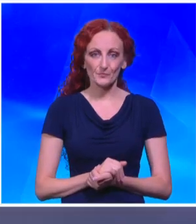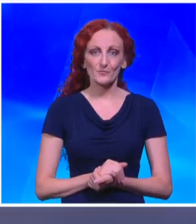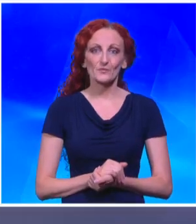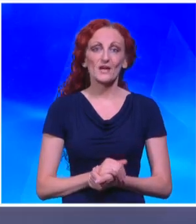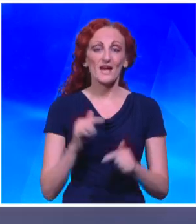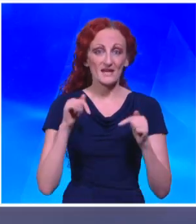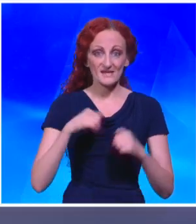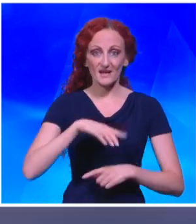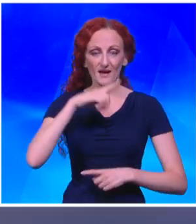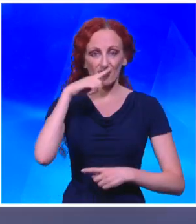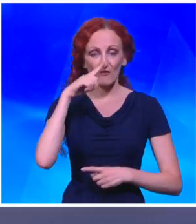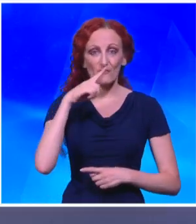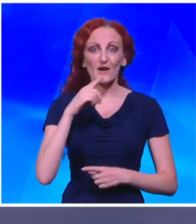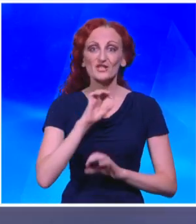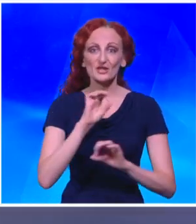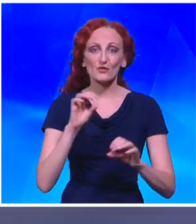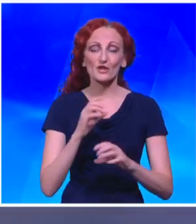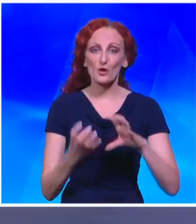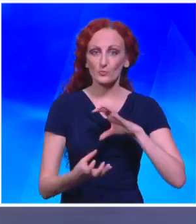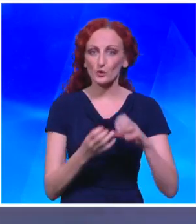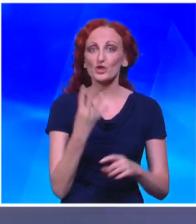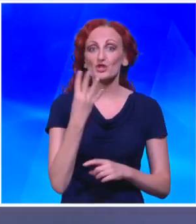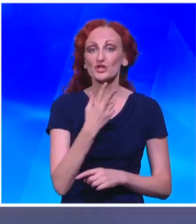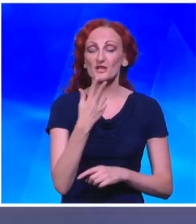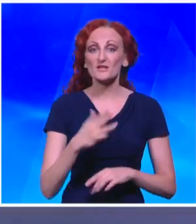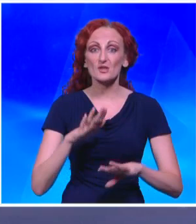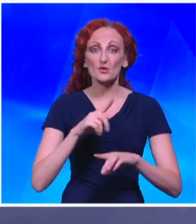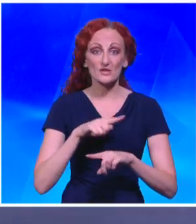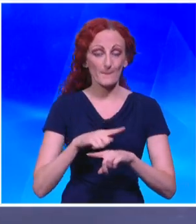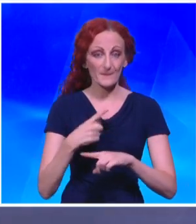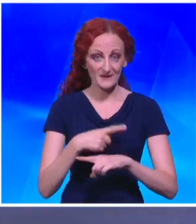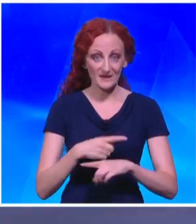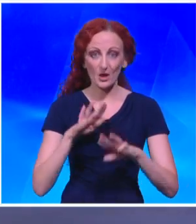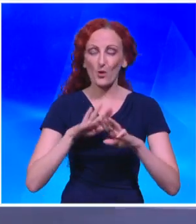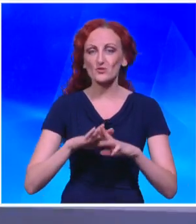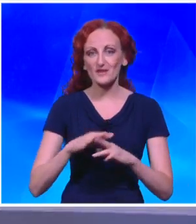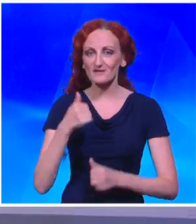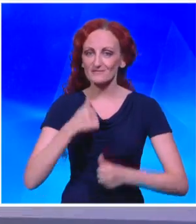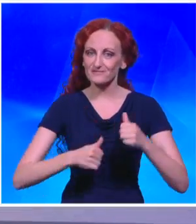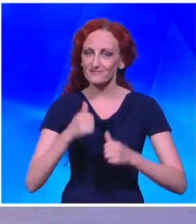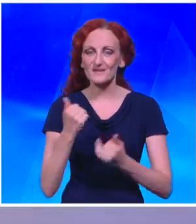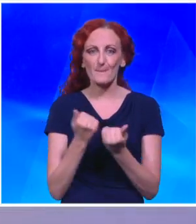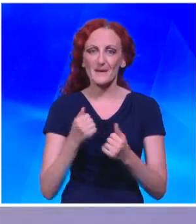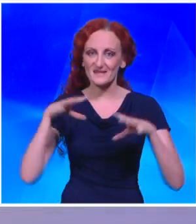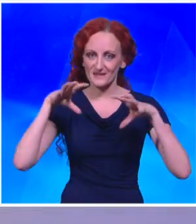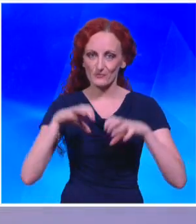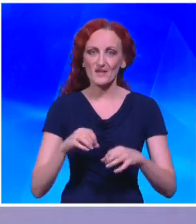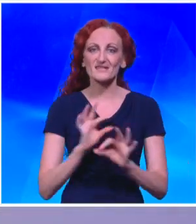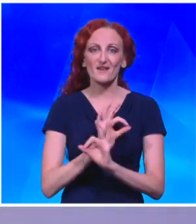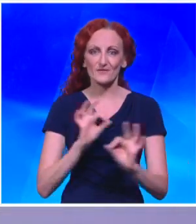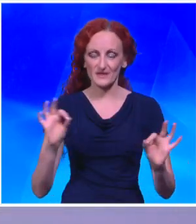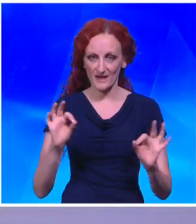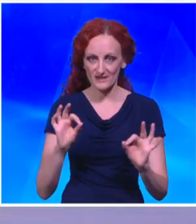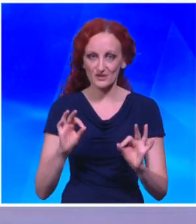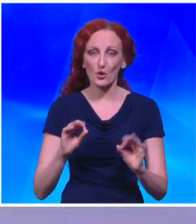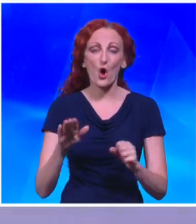Сега към водещите новини от политиката. 48 дни остават до битката за местната власт. Стават ясни финалните штрихи около основните